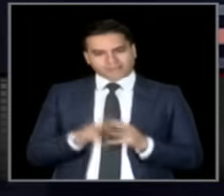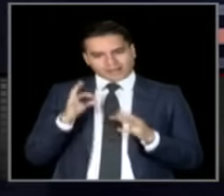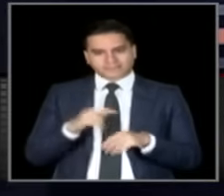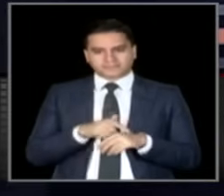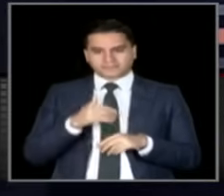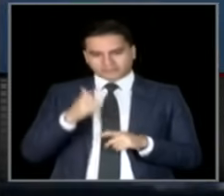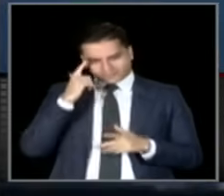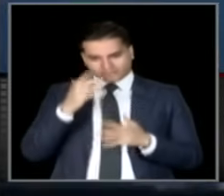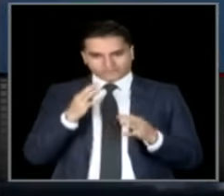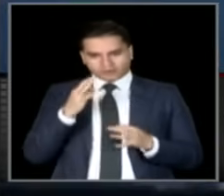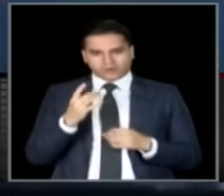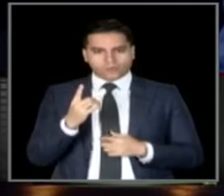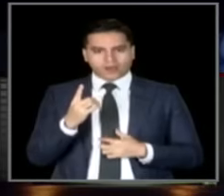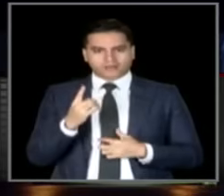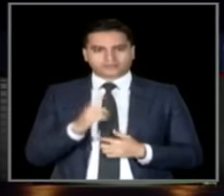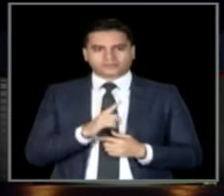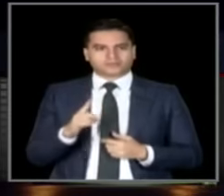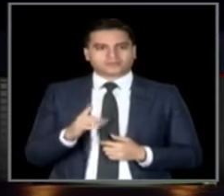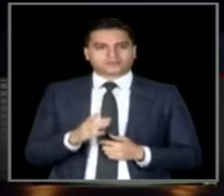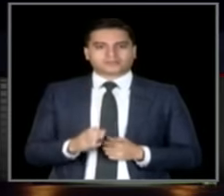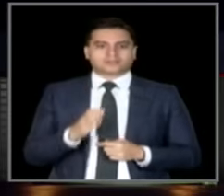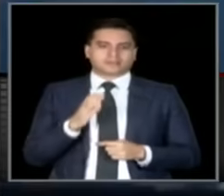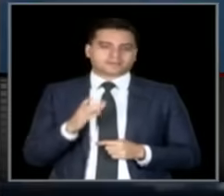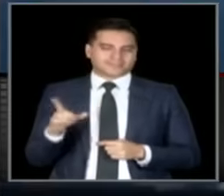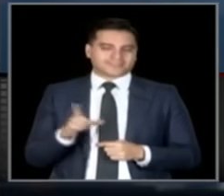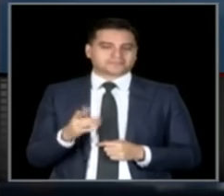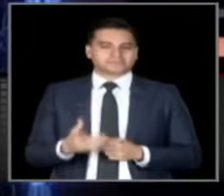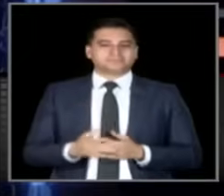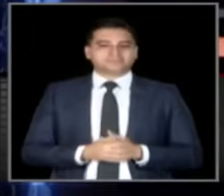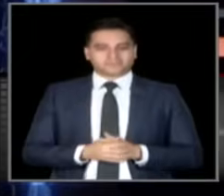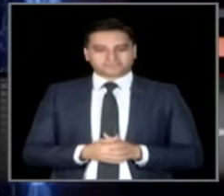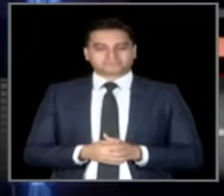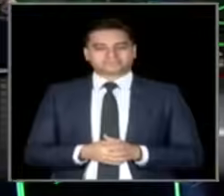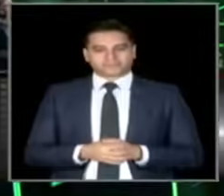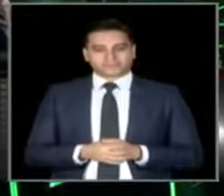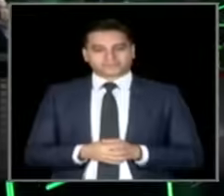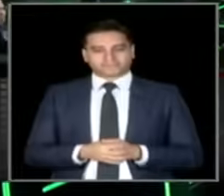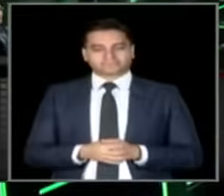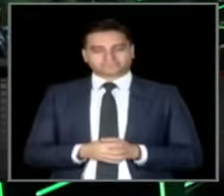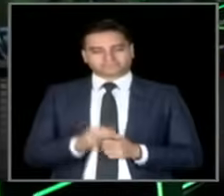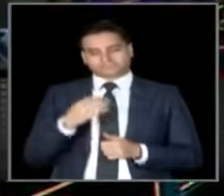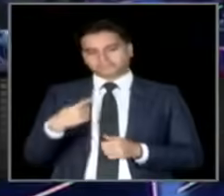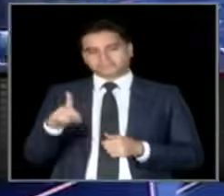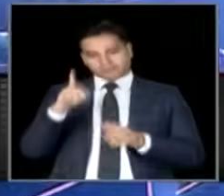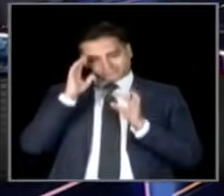فرصتها. 1. 1 إجابة صحيحة. برافو يا سامي.